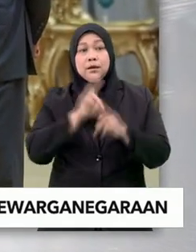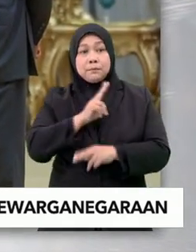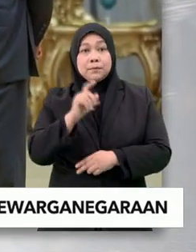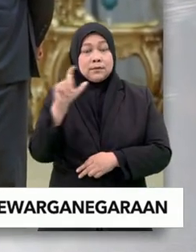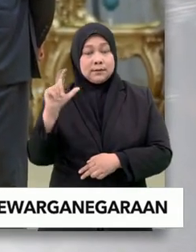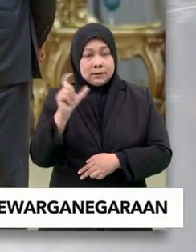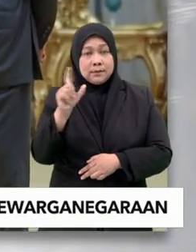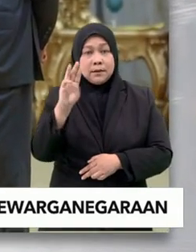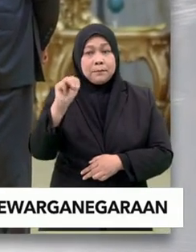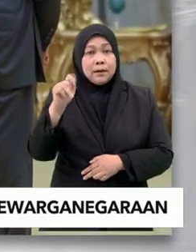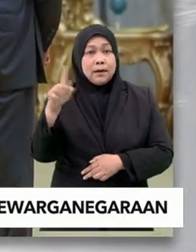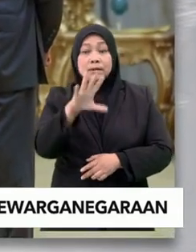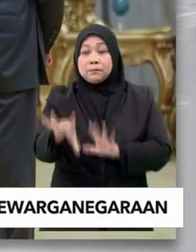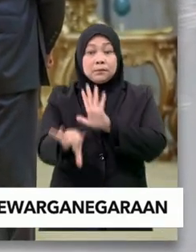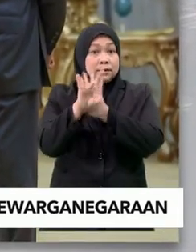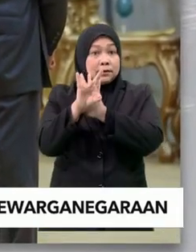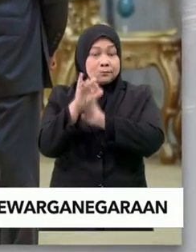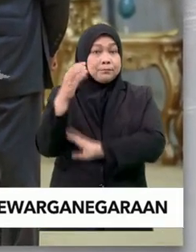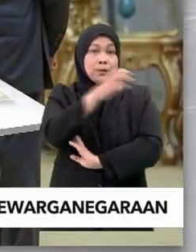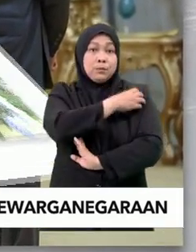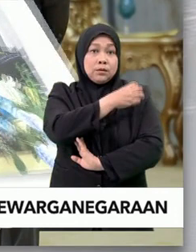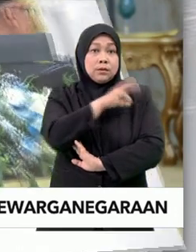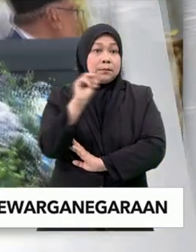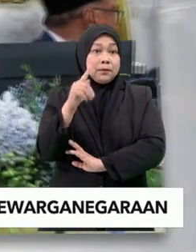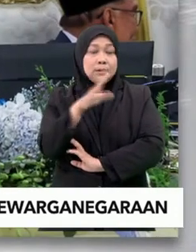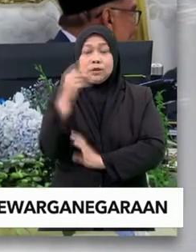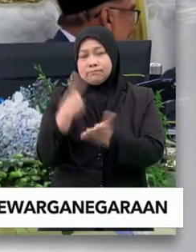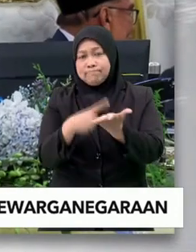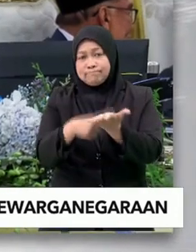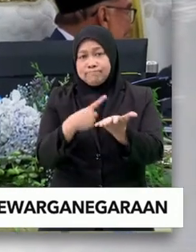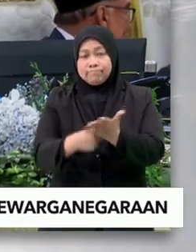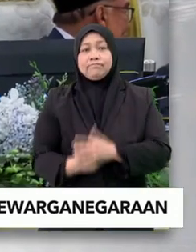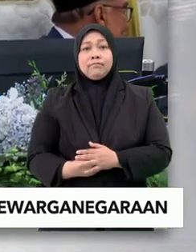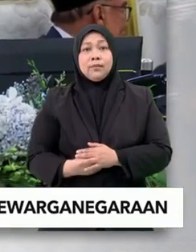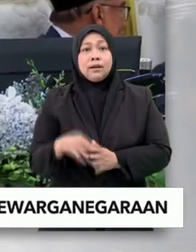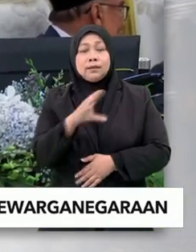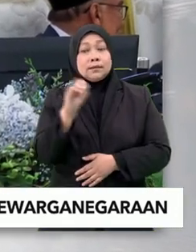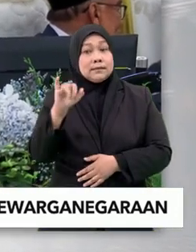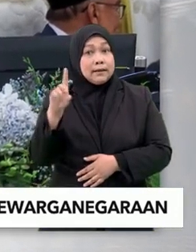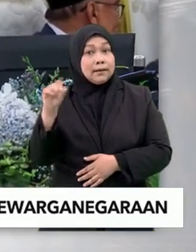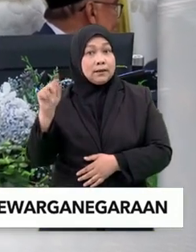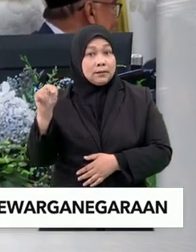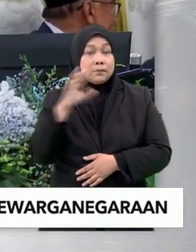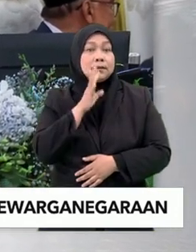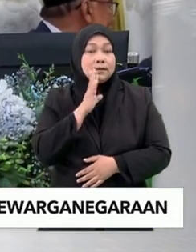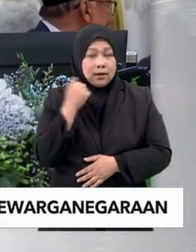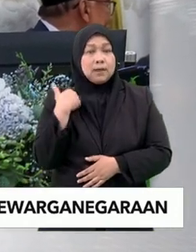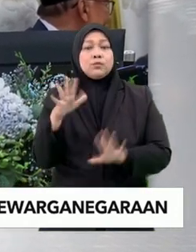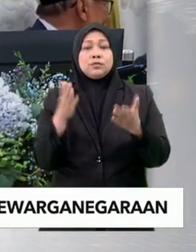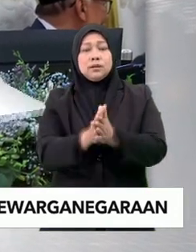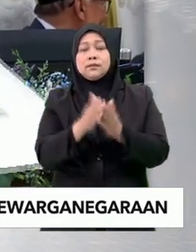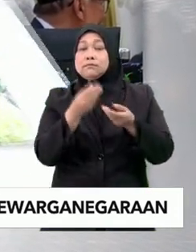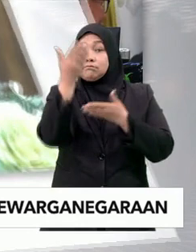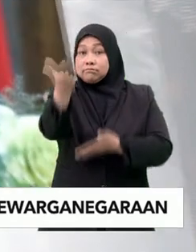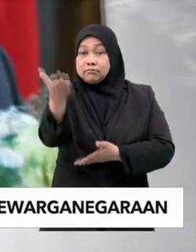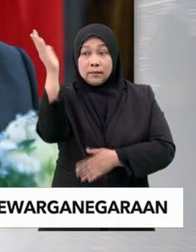mki termasuk pelantikan pengerusi mki juga telah dibincangkan S Daniel berkata Selain itu Majlis telah disembahkan